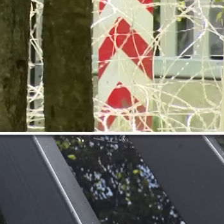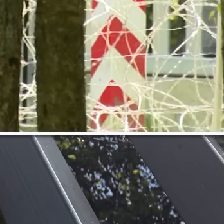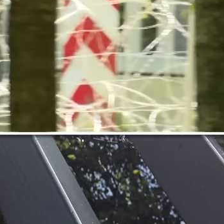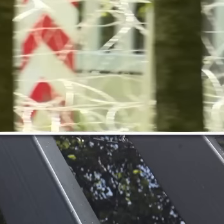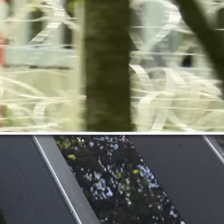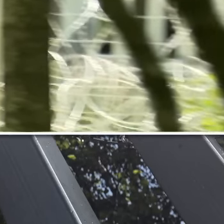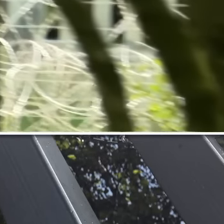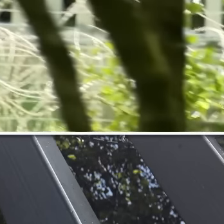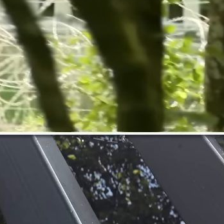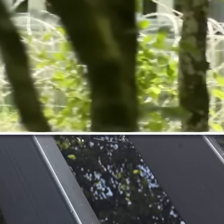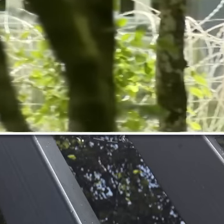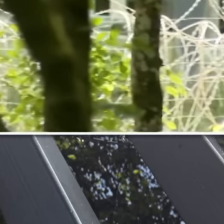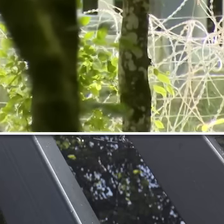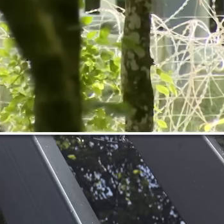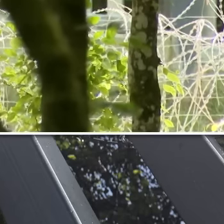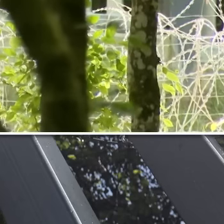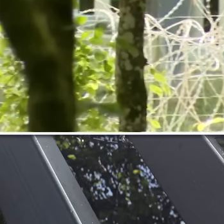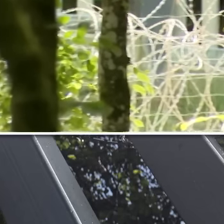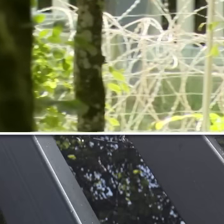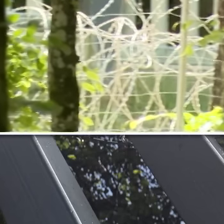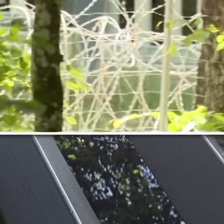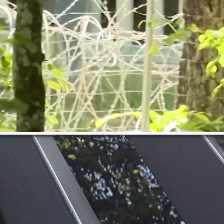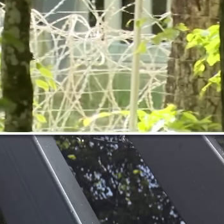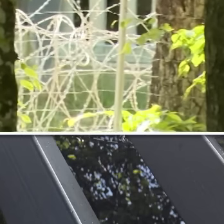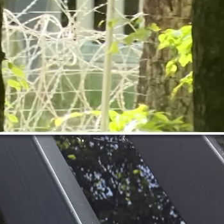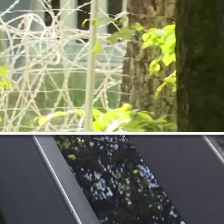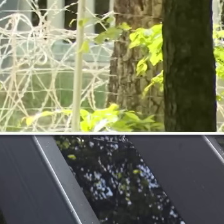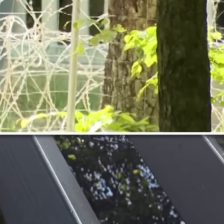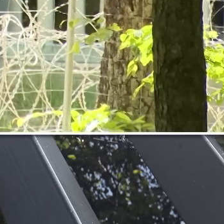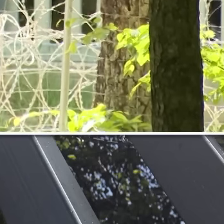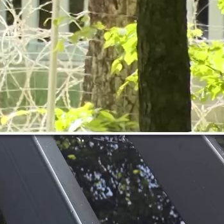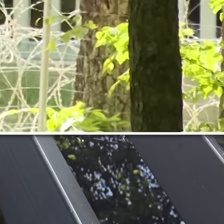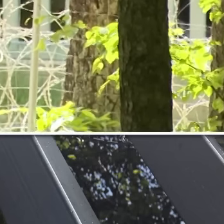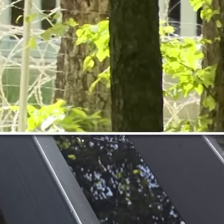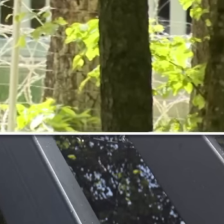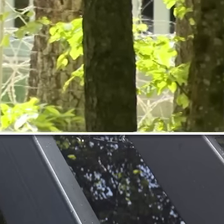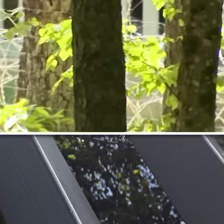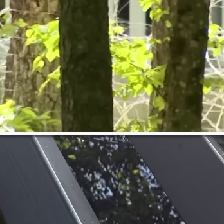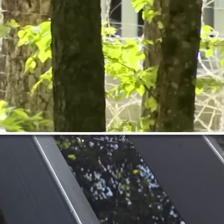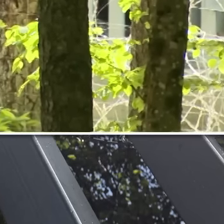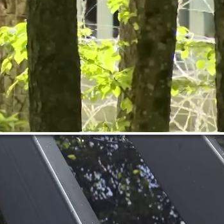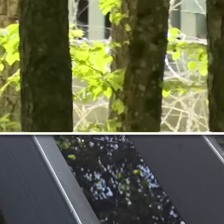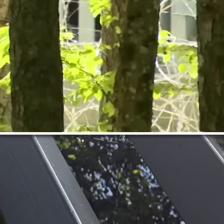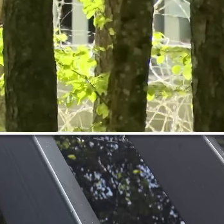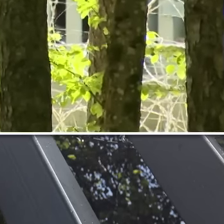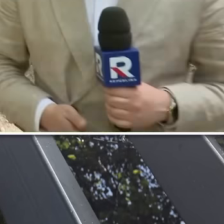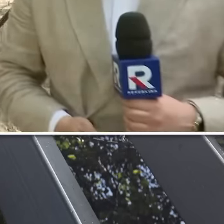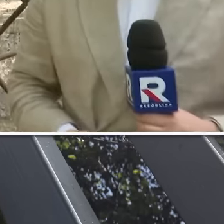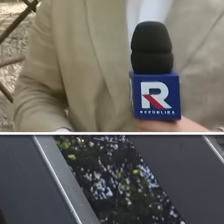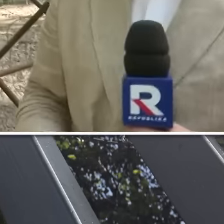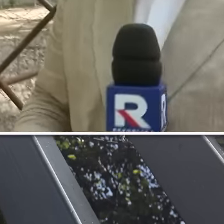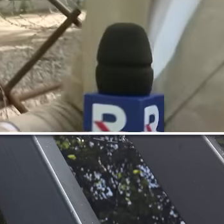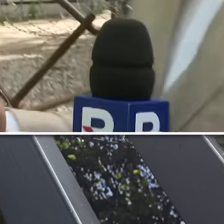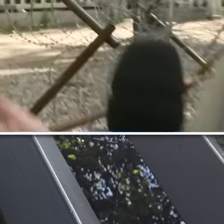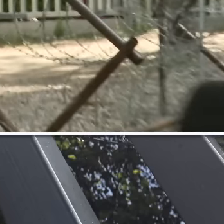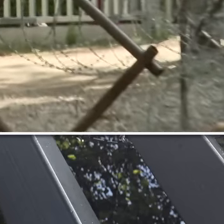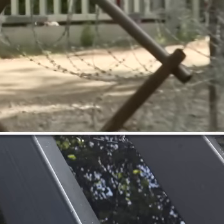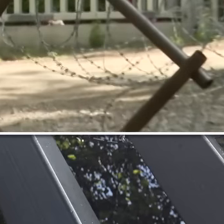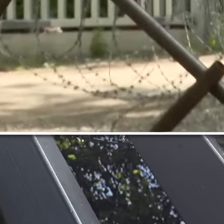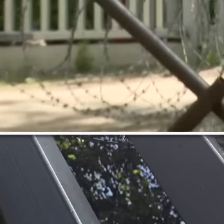takie polskie patriota prywata. Tak? Mówiło się o tym, o miłości do ojczyzny i o prywacie. Tak? To z